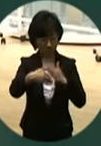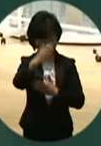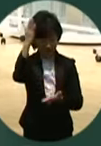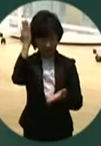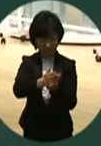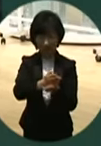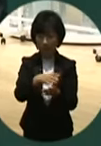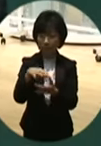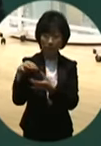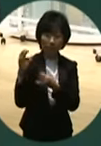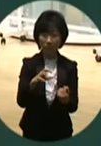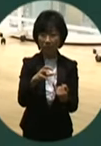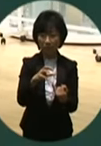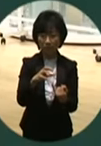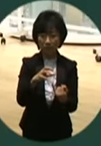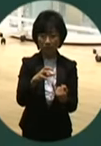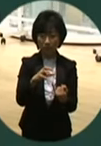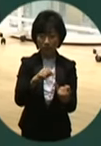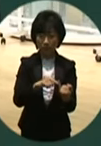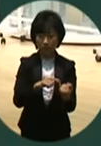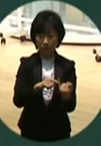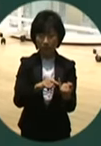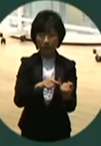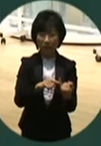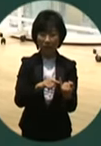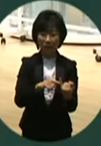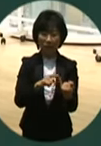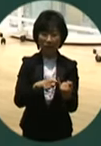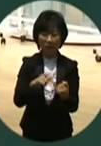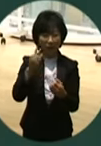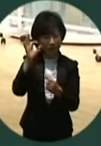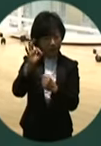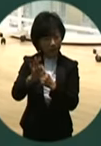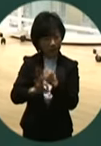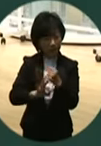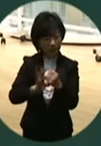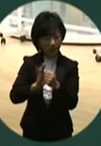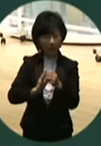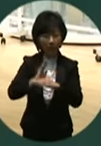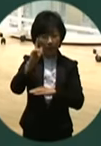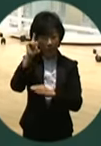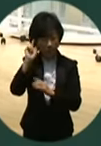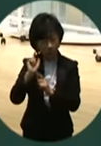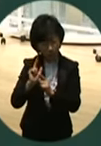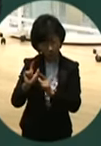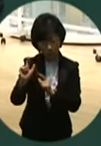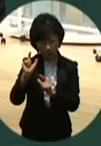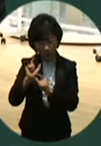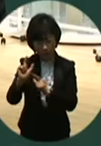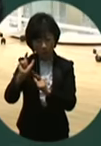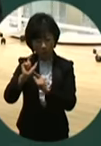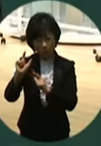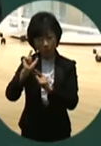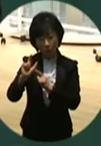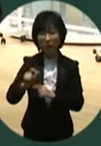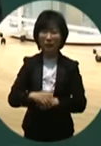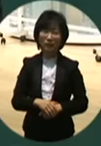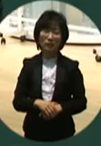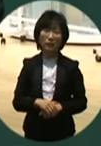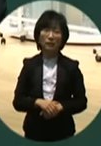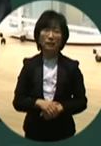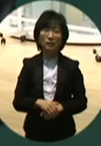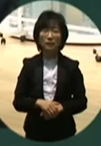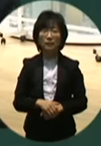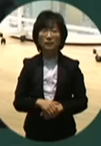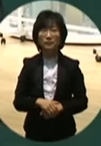you must never go to church. 그걸 가지고 십몇 년을 고민한 거예요. But then she pondered upon that for more. 고민할 것도 없잖아요. So there's no